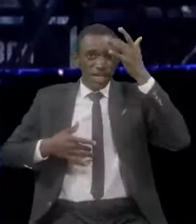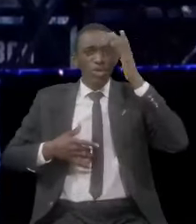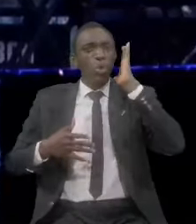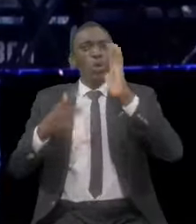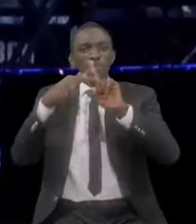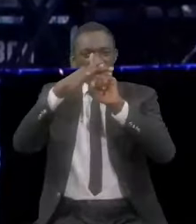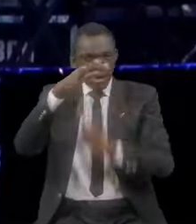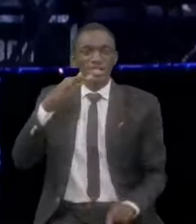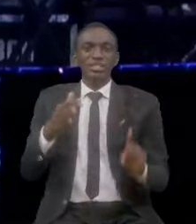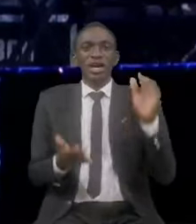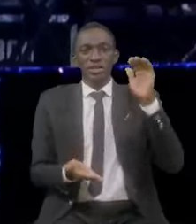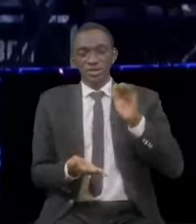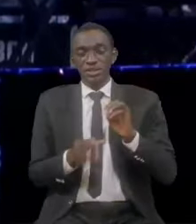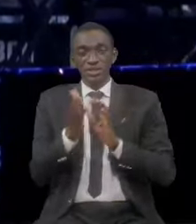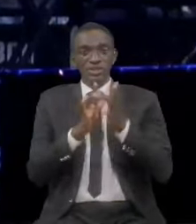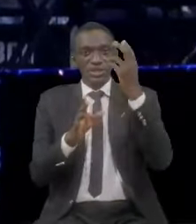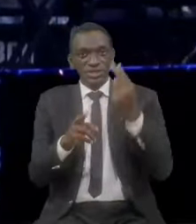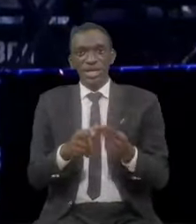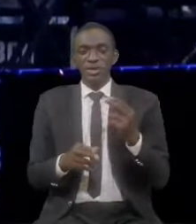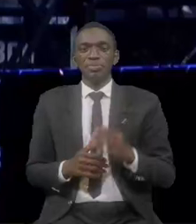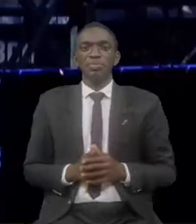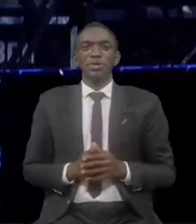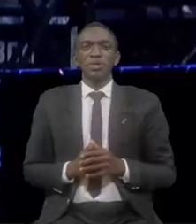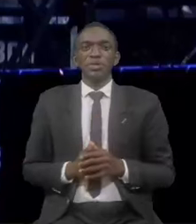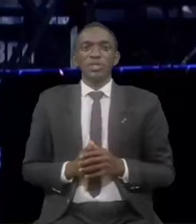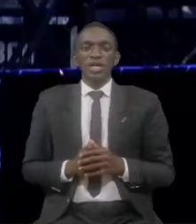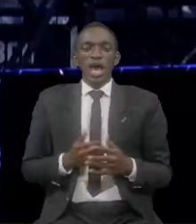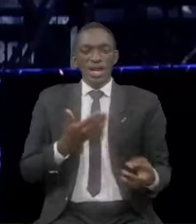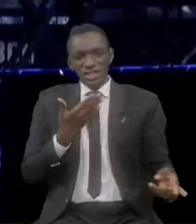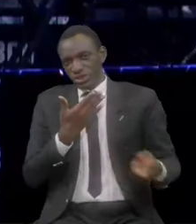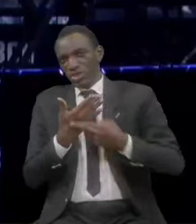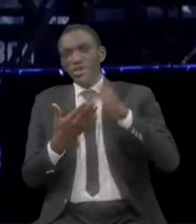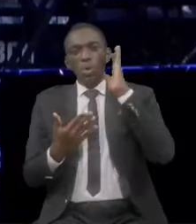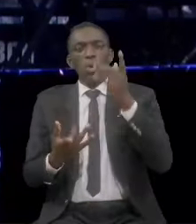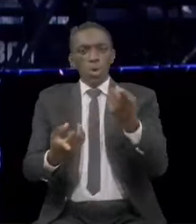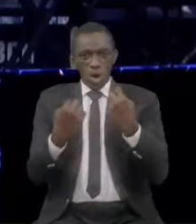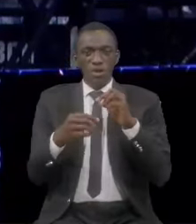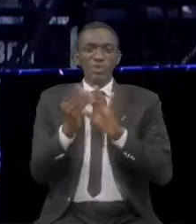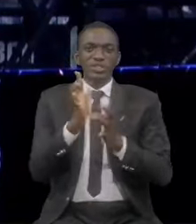Votre maladie va fuir, va disparaître. La restauration va venir